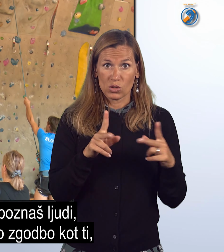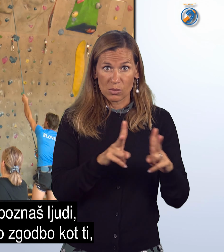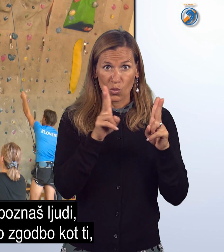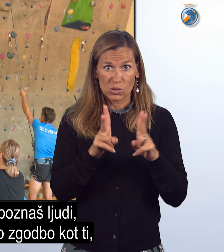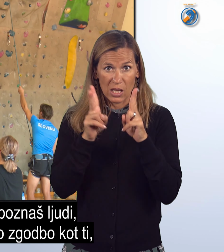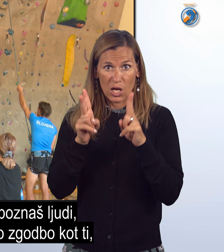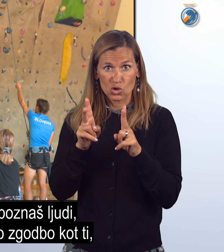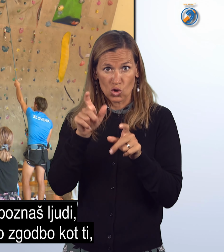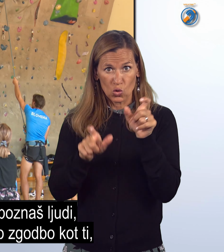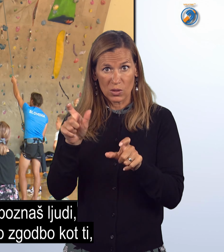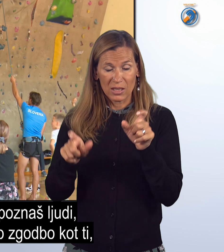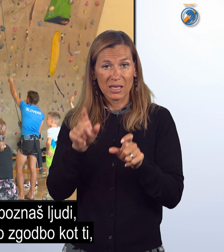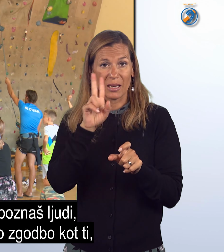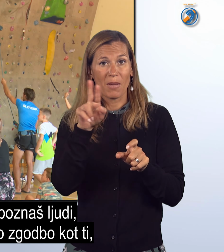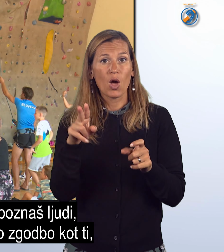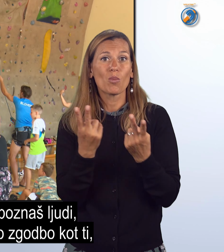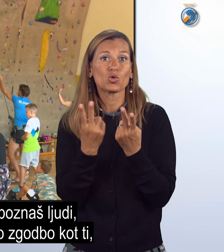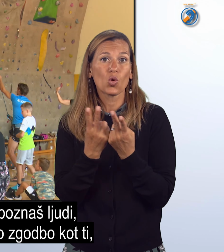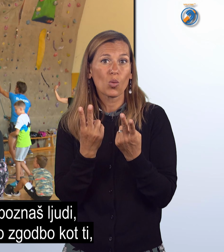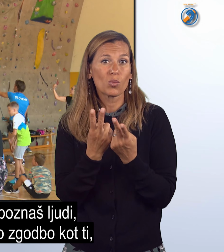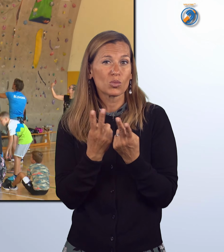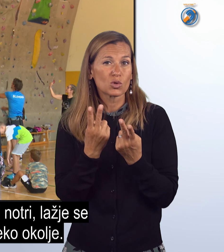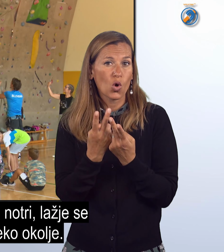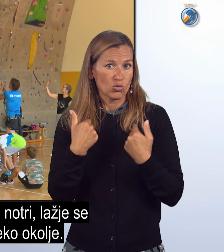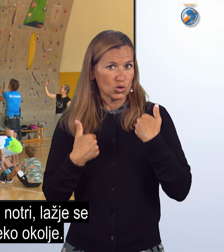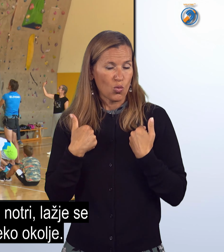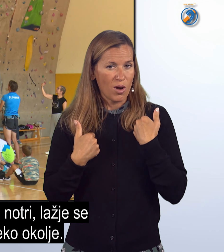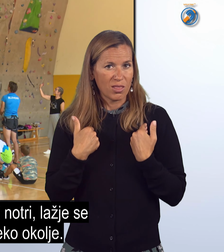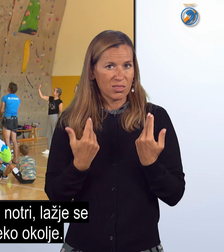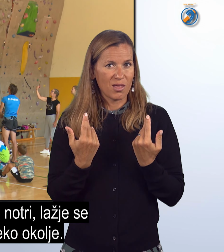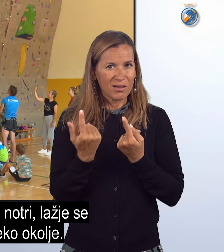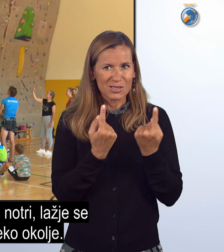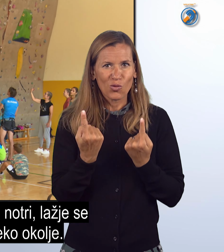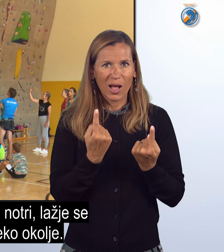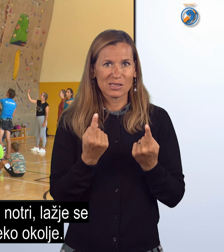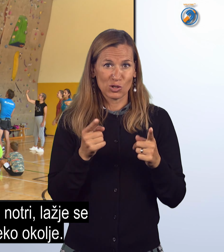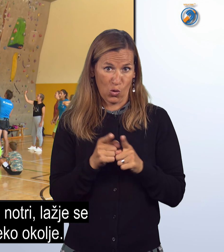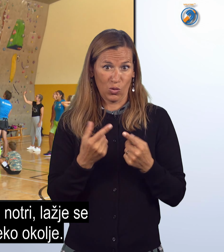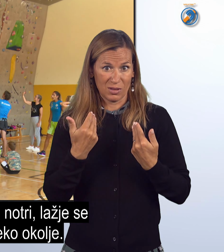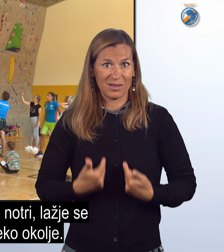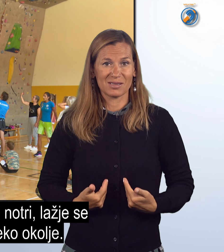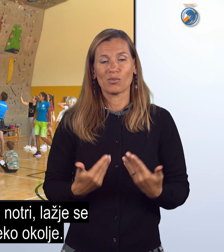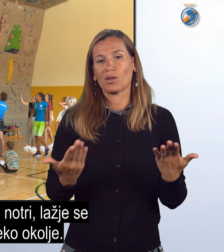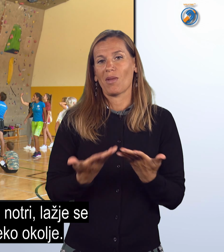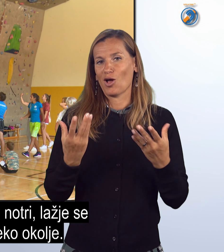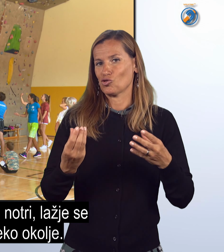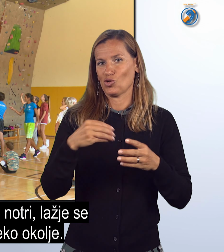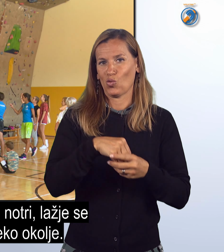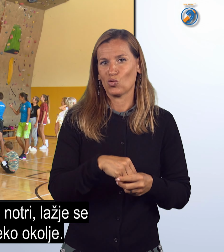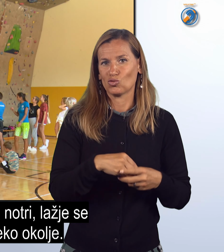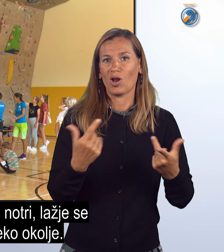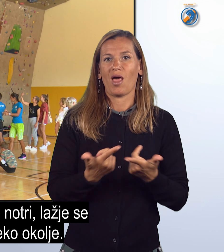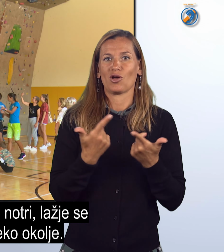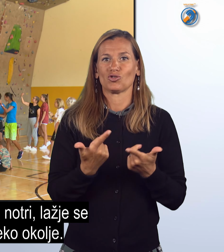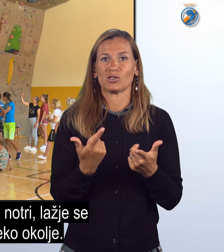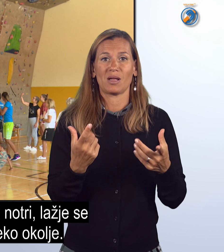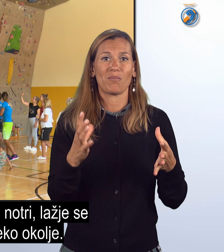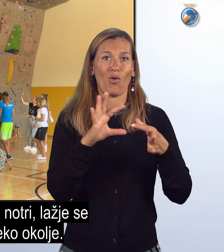spoznaš ljudi, ki imajo podobno zgodbo kot ti, se bolj vključaš notri, lažji se povežeš v